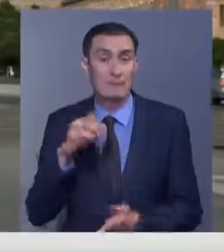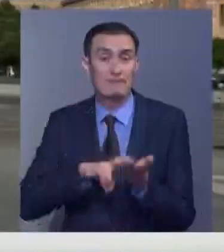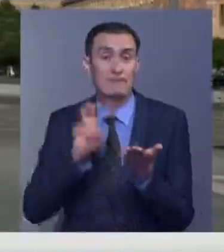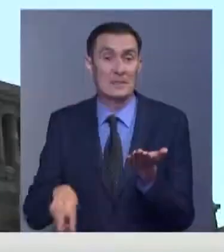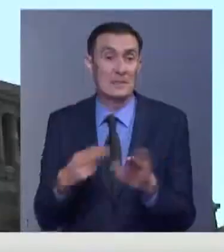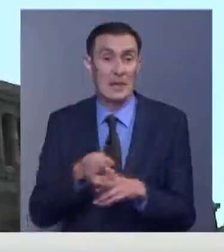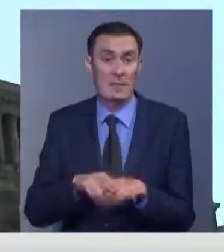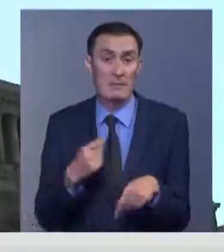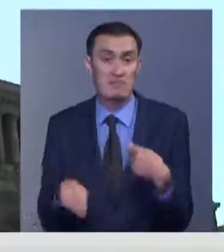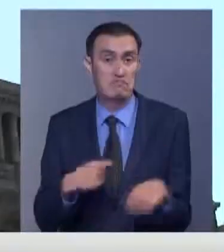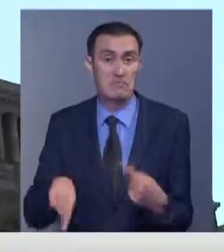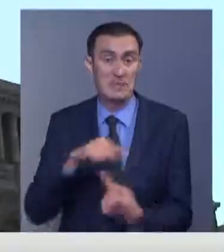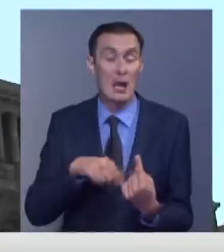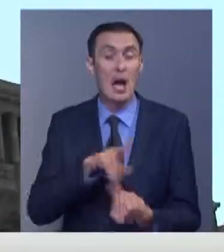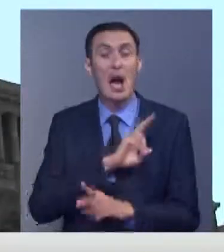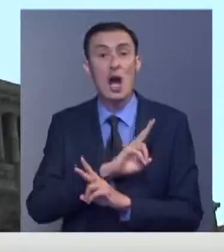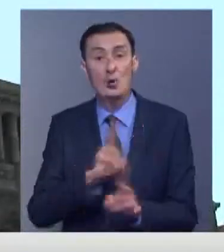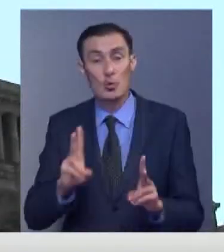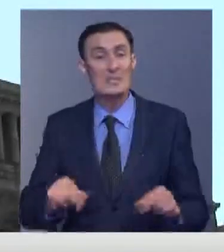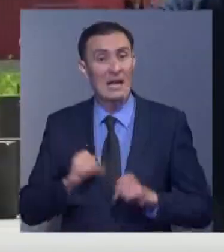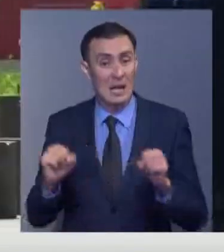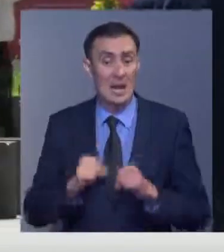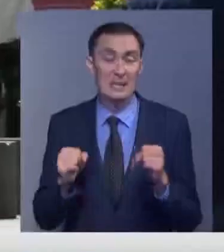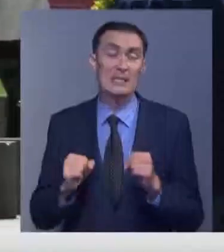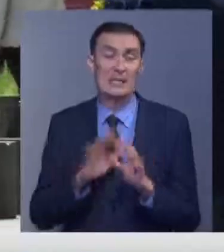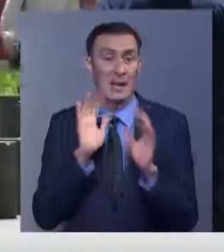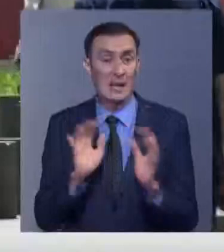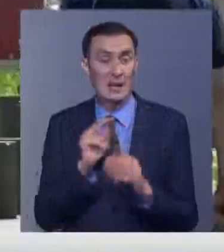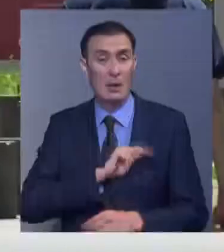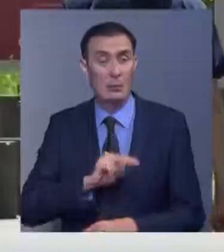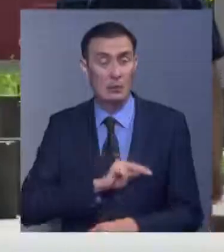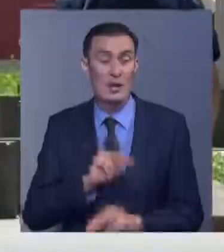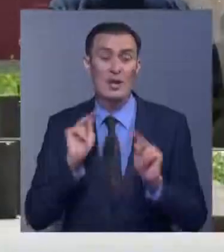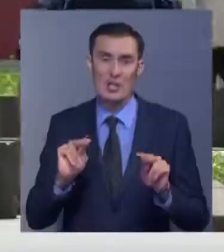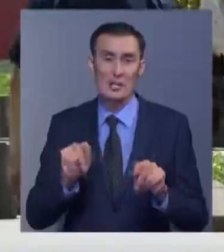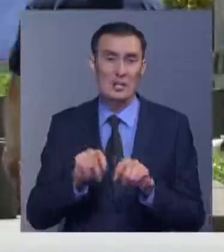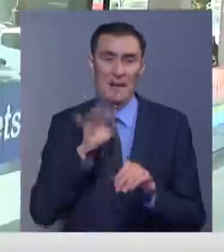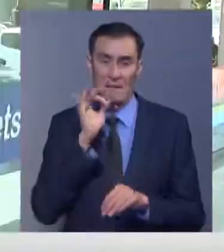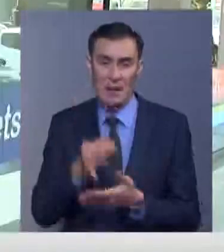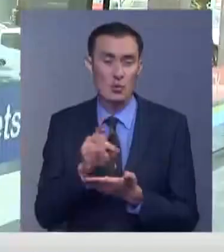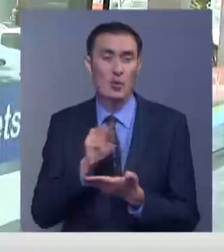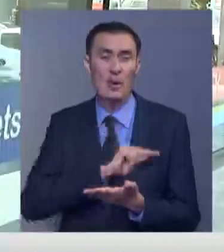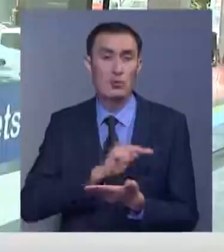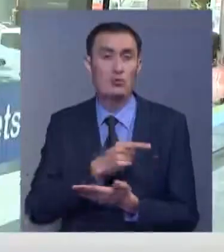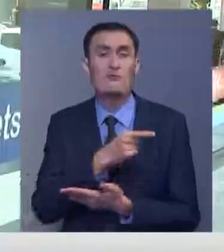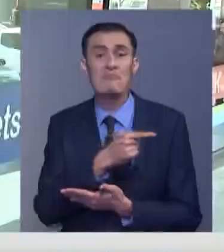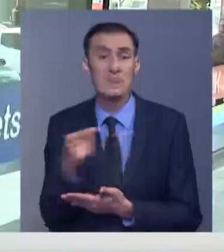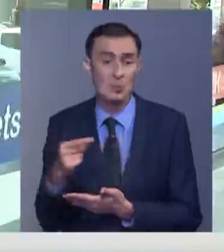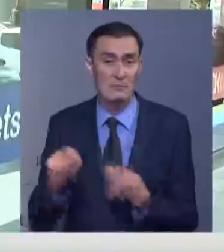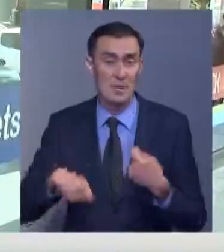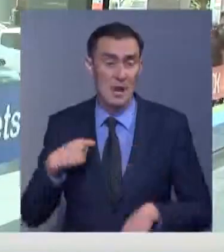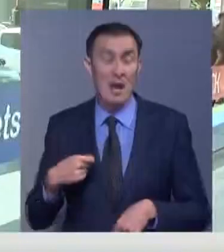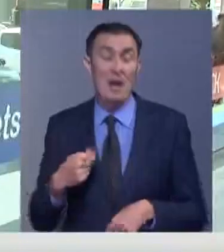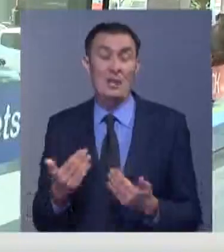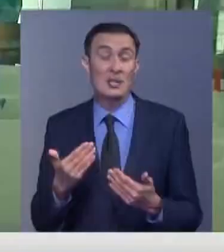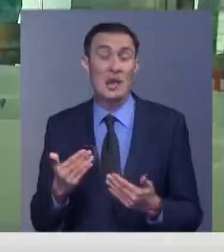бизнеса. Ну а те, кто пока еще пытается удержаться на плаву, честно признаются, что работают в минус. Оптимизация затрат –